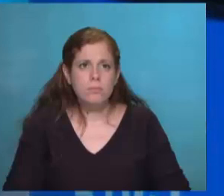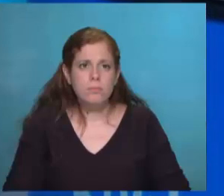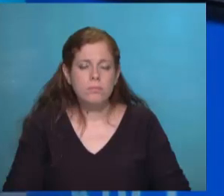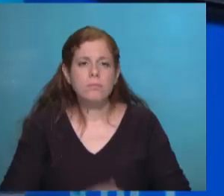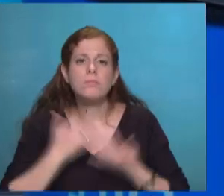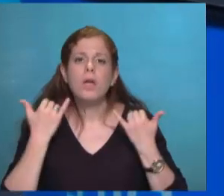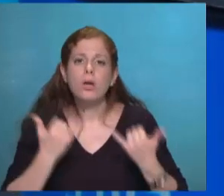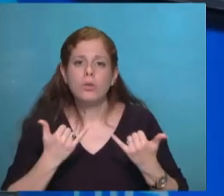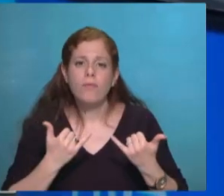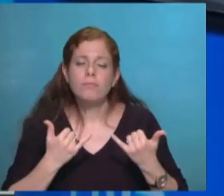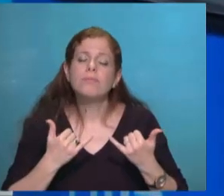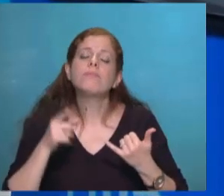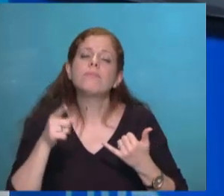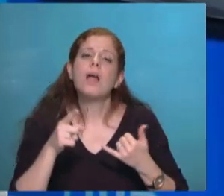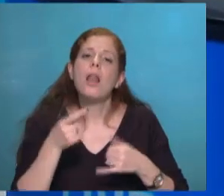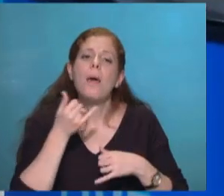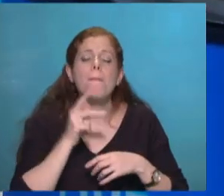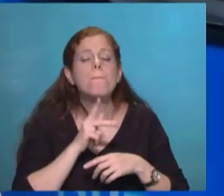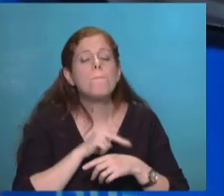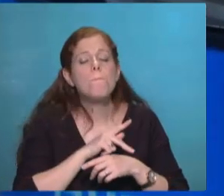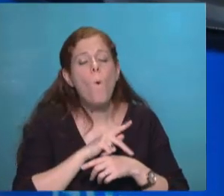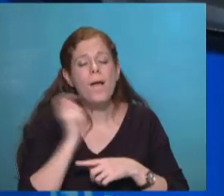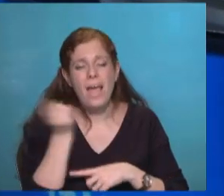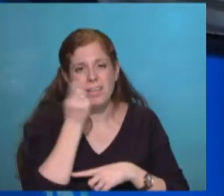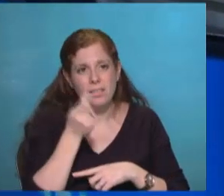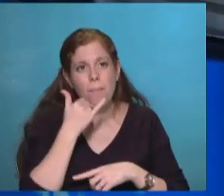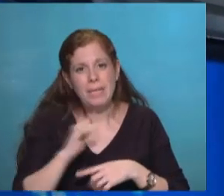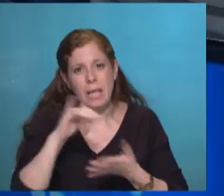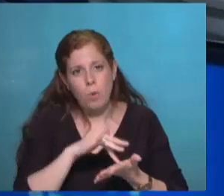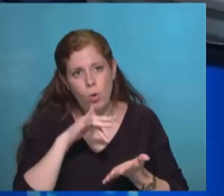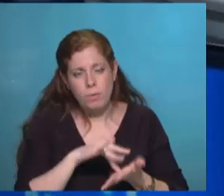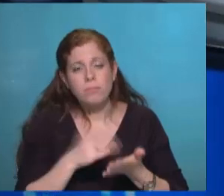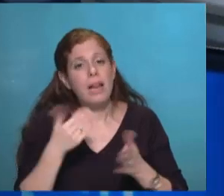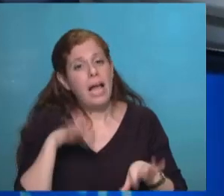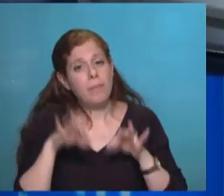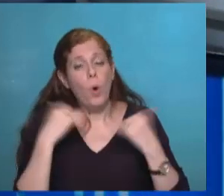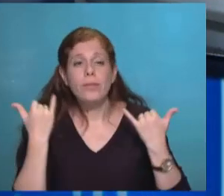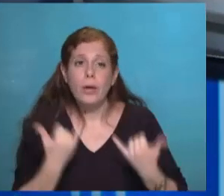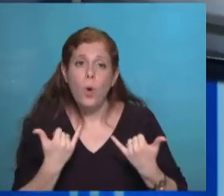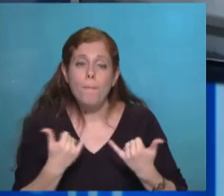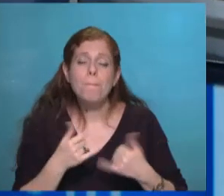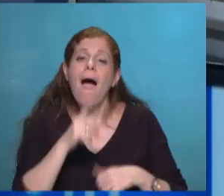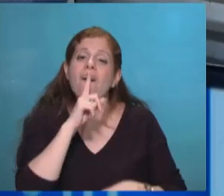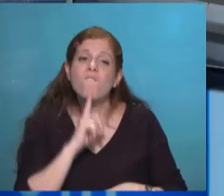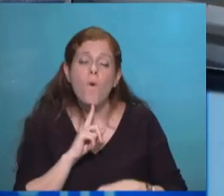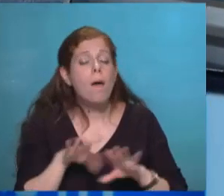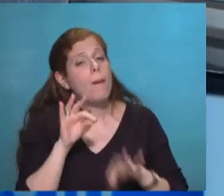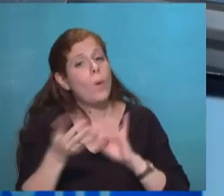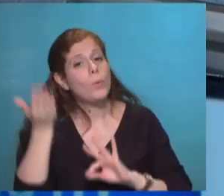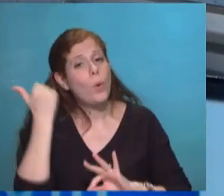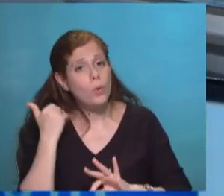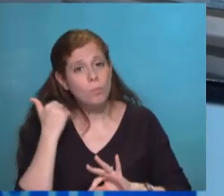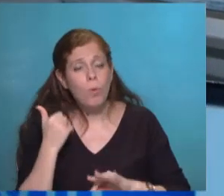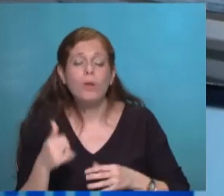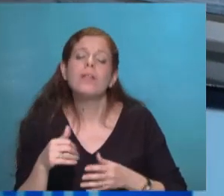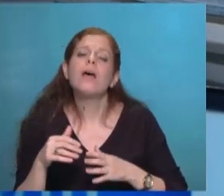עכשיו לפרויקט מסע מקומי. יפעת גליק יוצאת לסיבוב בערי ישראל לקראת הבחירות. היום אפולה. בבחירות הקודמות הלכה בירת